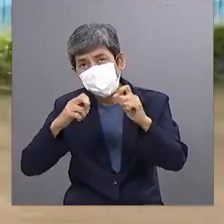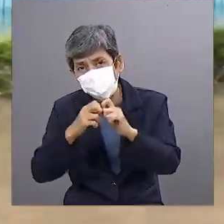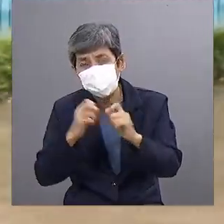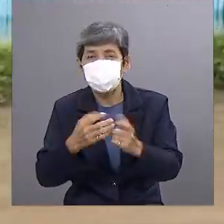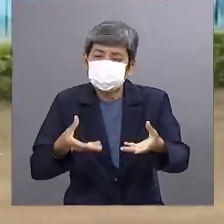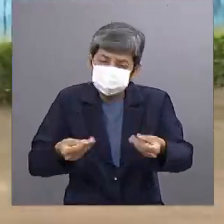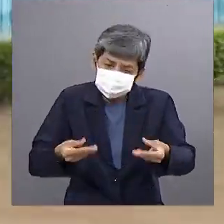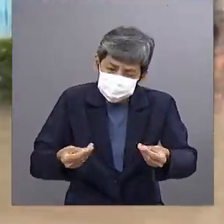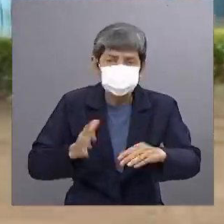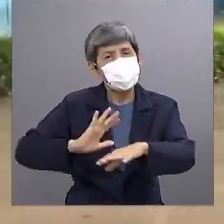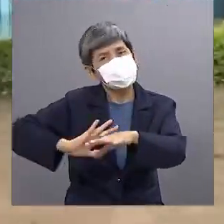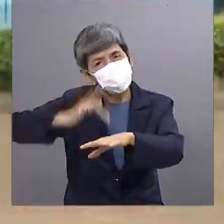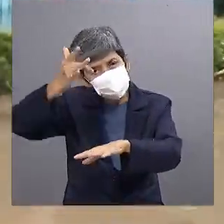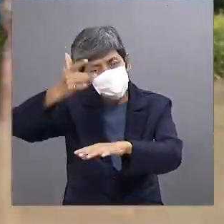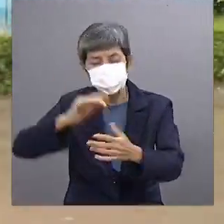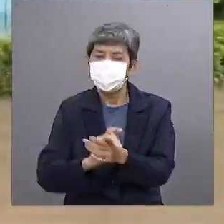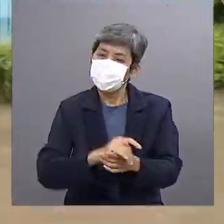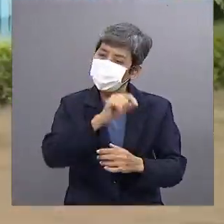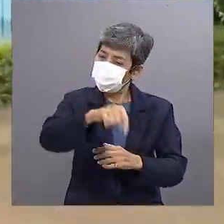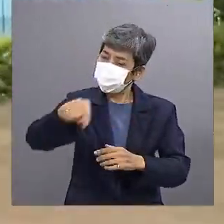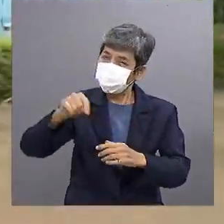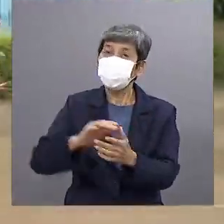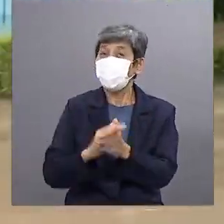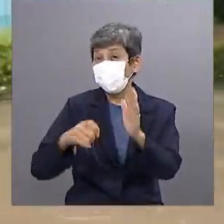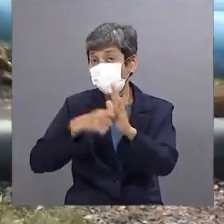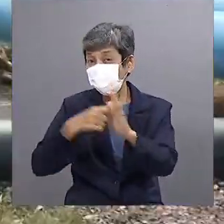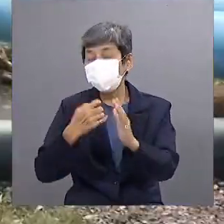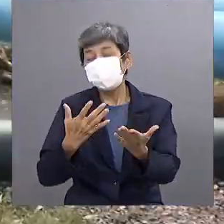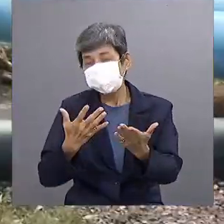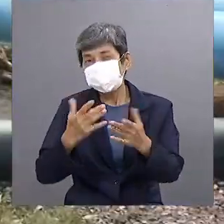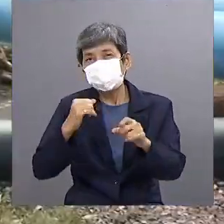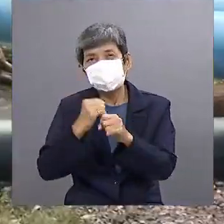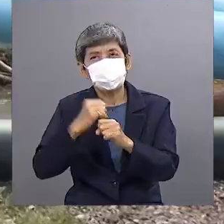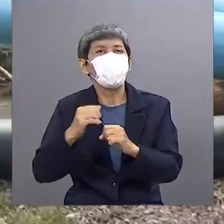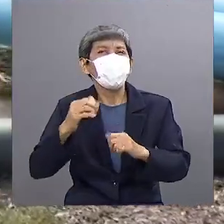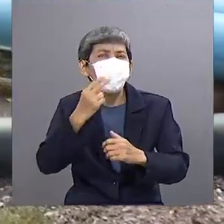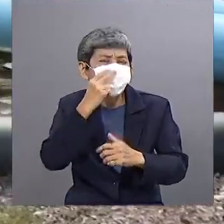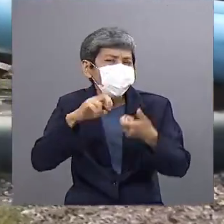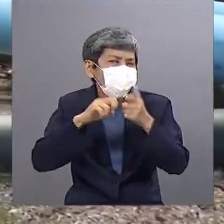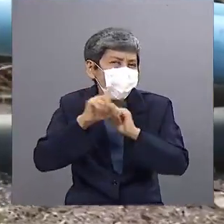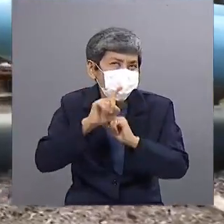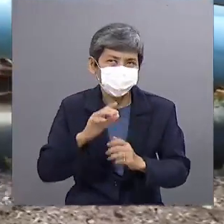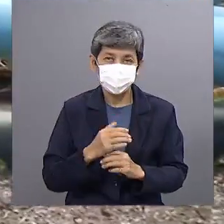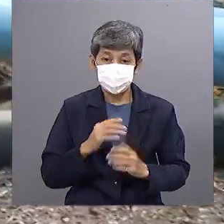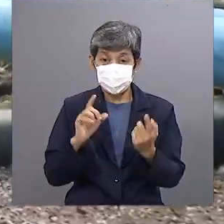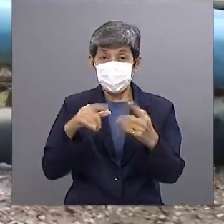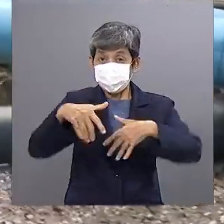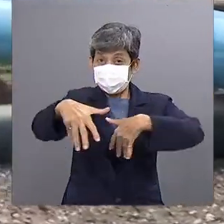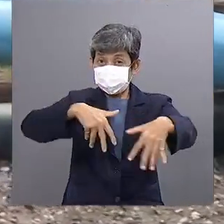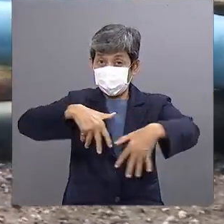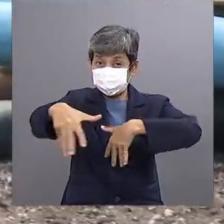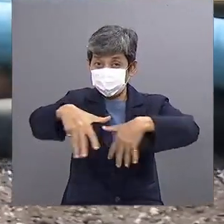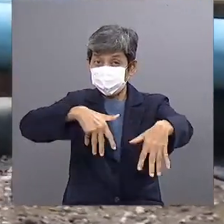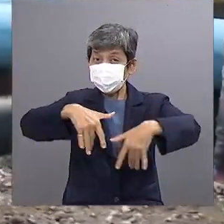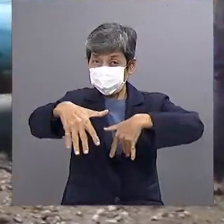ชาติของพื้นที่ตรงนี้สาเหตุนี่เอาโอเคมันอาจจะเป็นคำถามทางวิทยาศาสตร์แต่สำหรับสังคมประชาชนโดยทั่วไปเนี่ยนะครับขอ